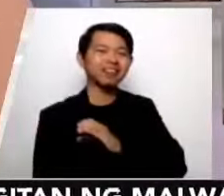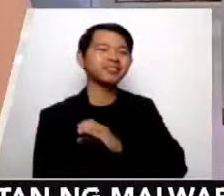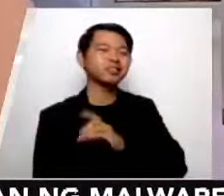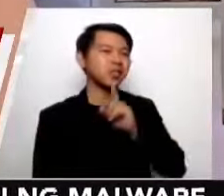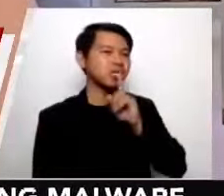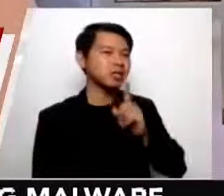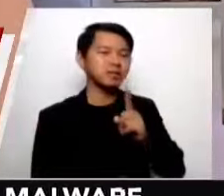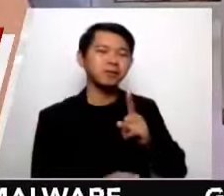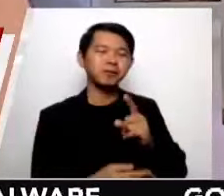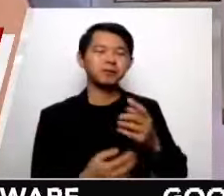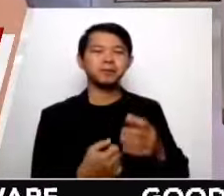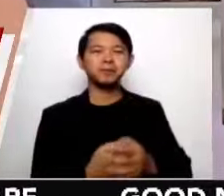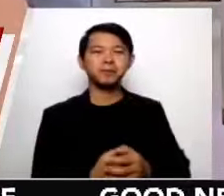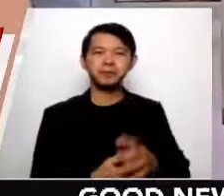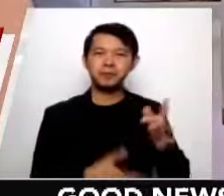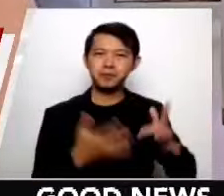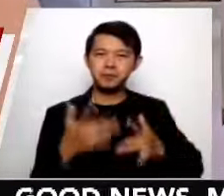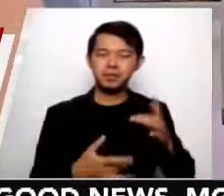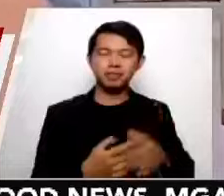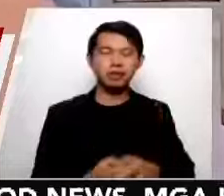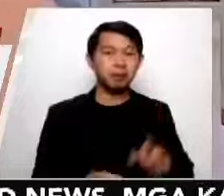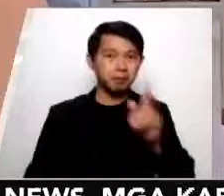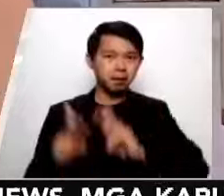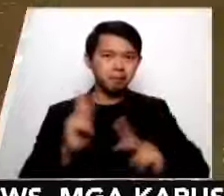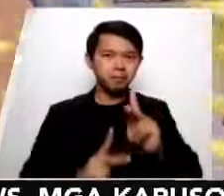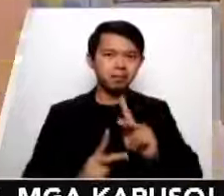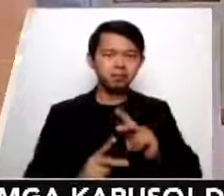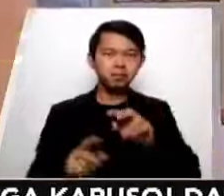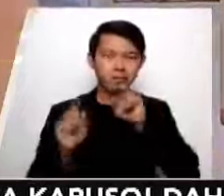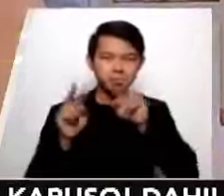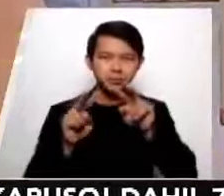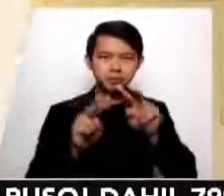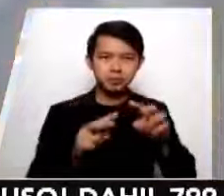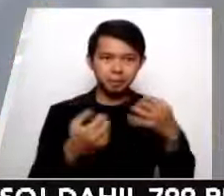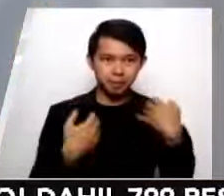Nakasubaybay sila kasi updated sila, may mga nagagalit na sa akin eh.